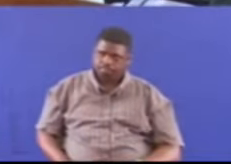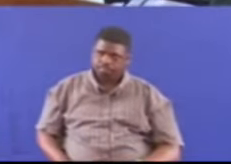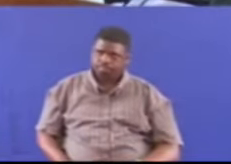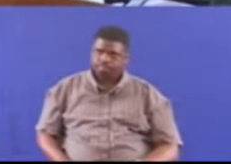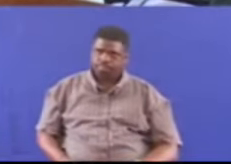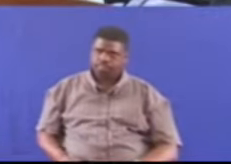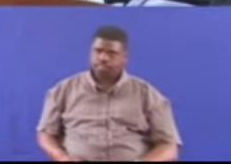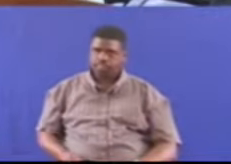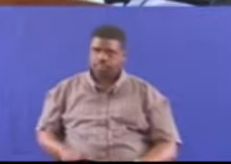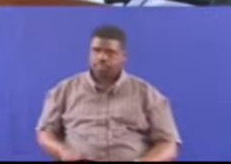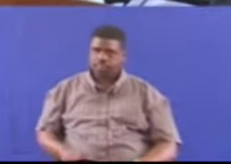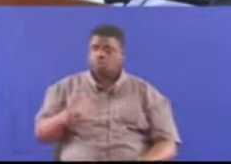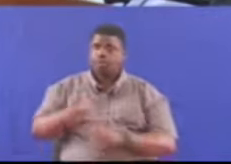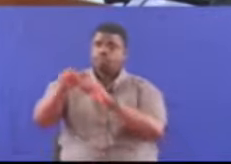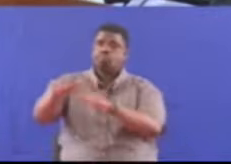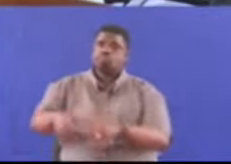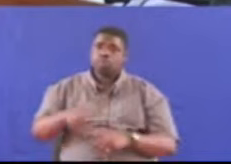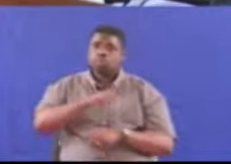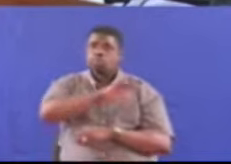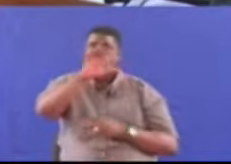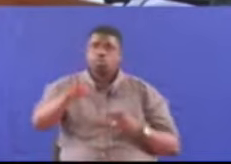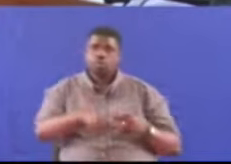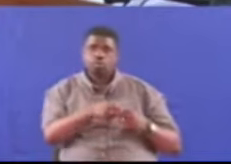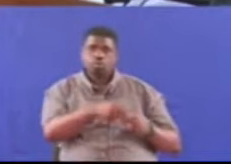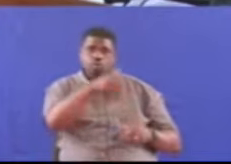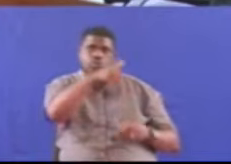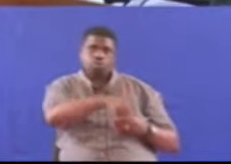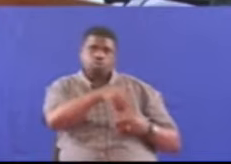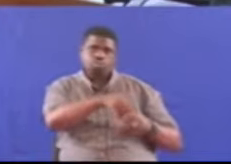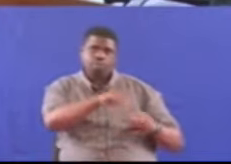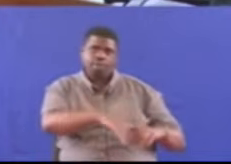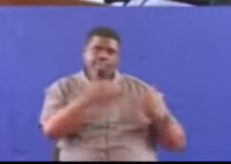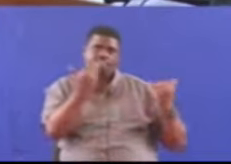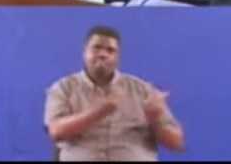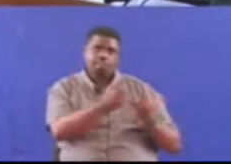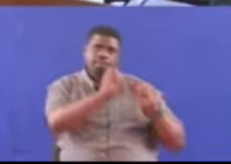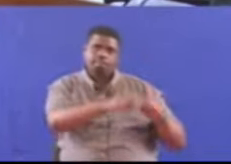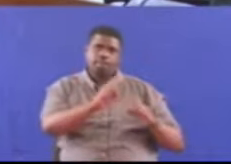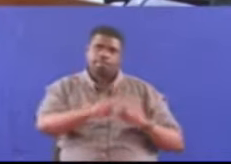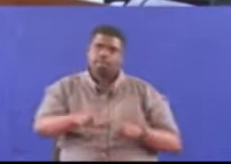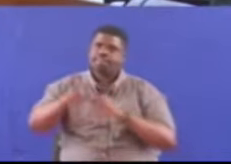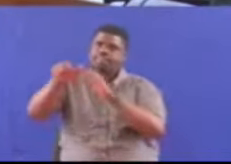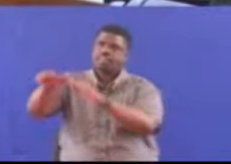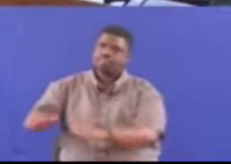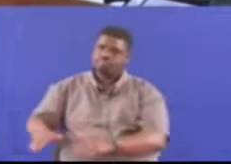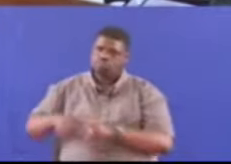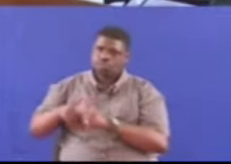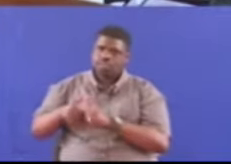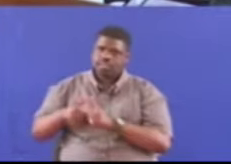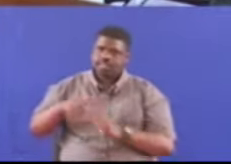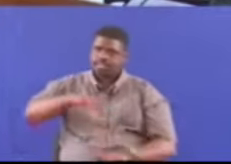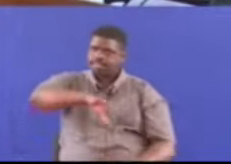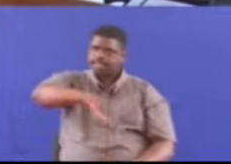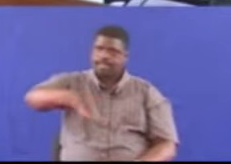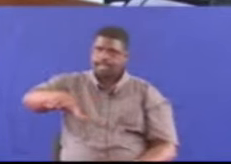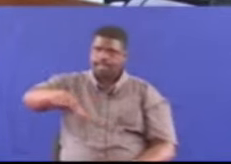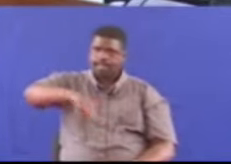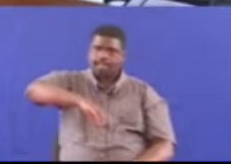na wabunge wote ambao ni wajumbe wa vyama mbalimbali vya kibunge, vya kikanda na